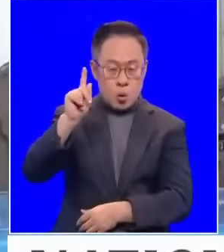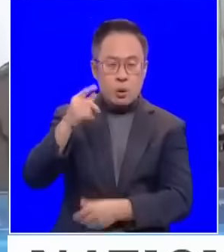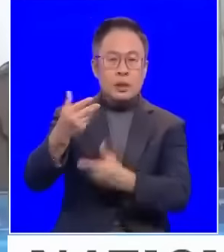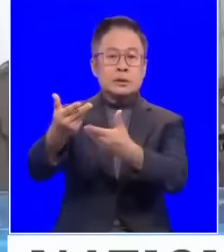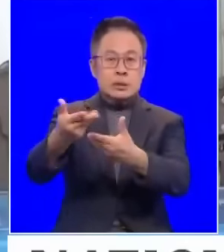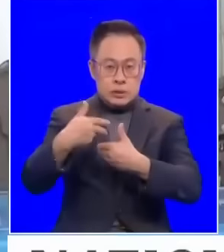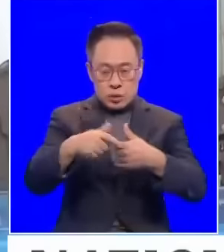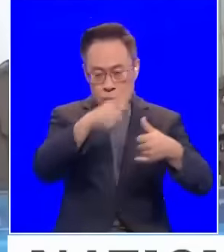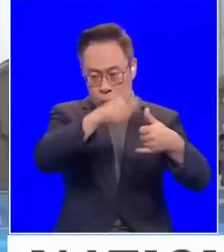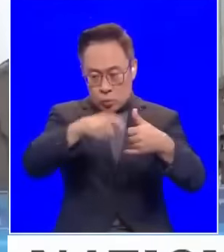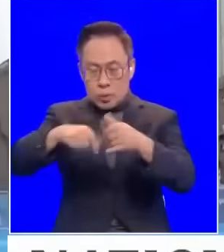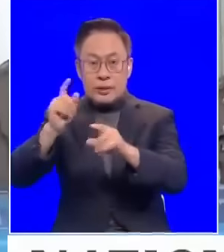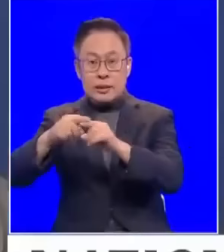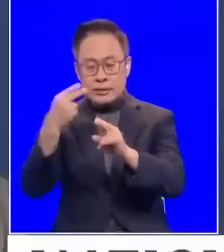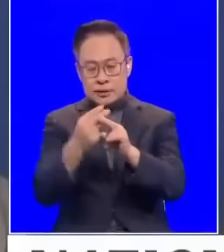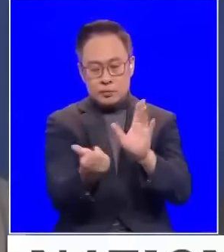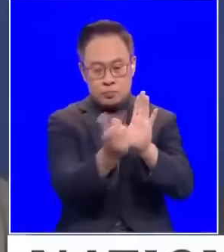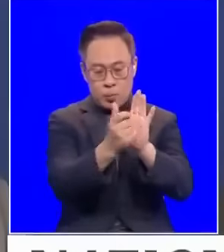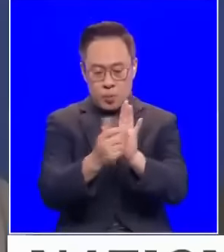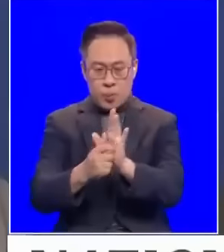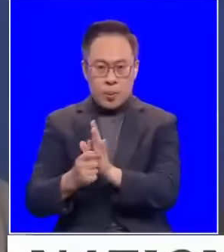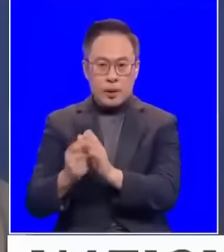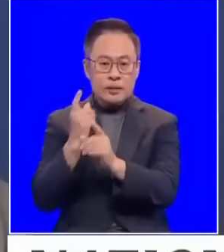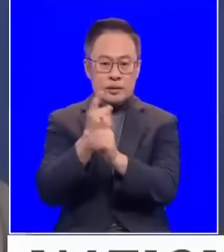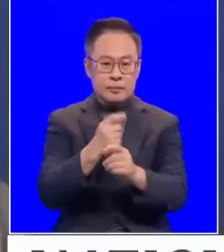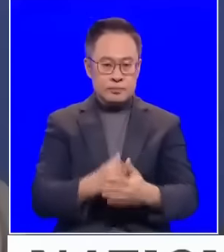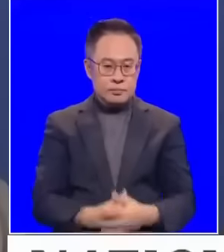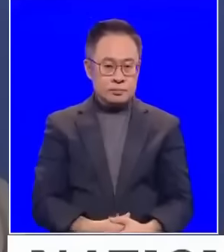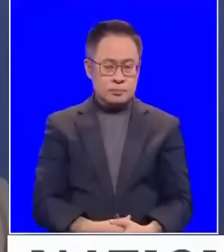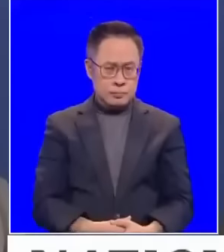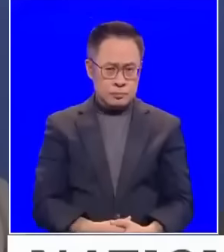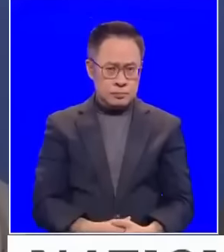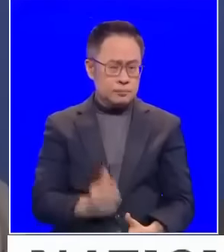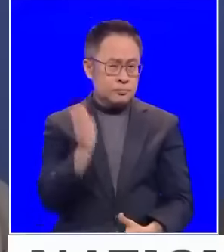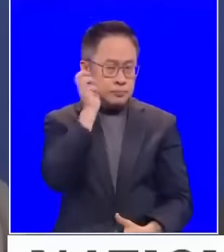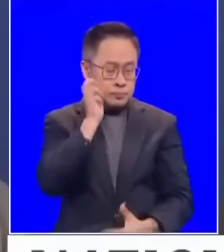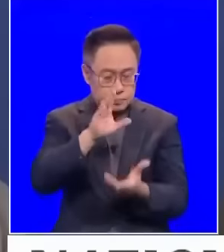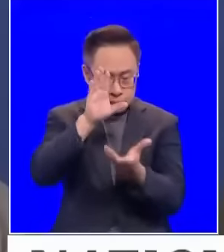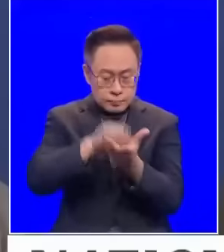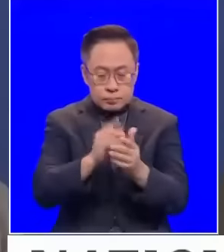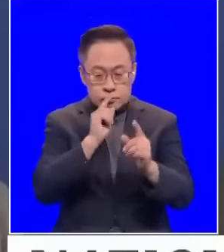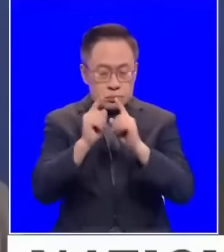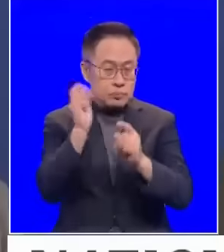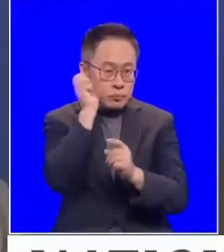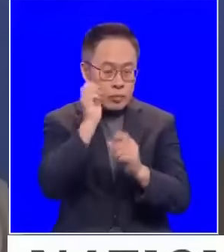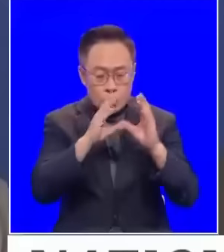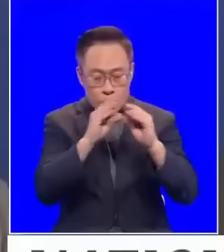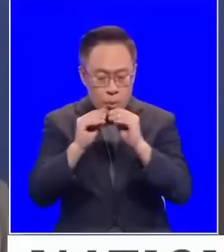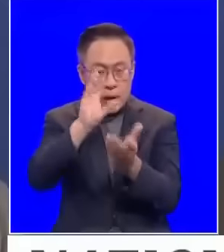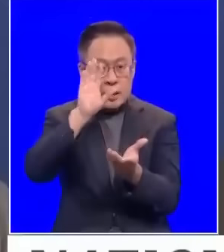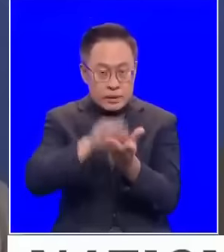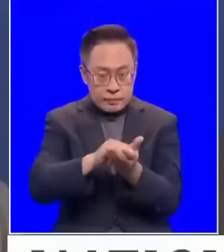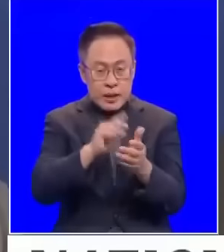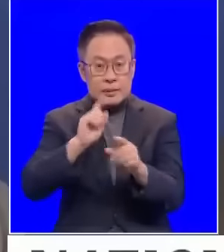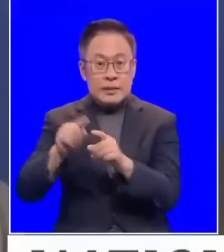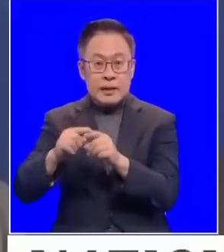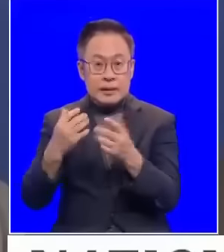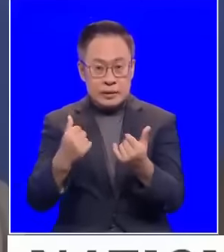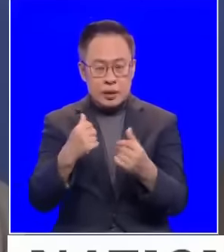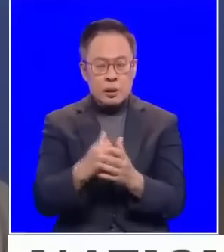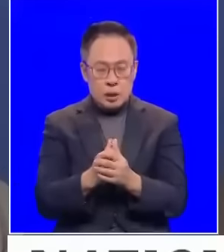คำทั้งหมดค่ะ คลิปเสียงอะไรก็ตามและมีบุคคลใดมาแสดงตัวหรือความบ